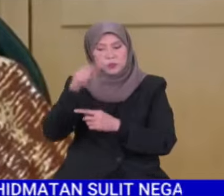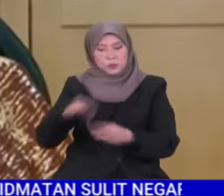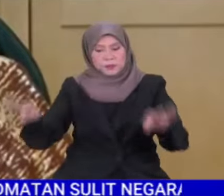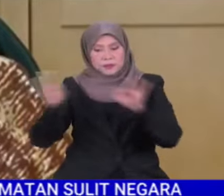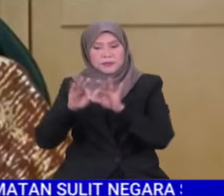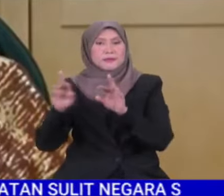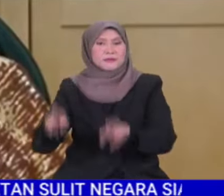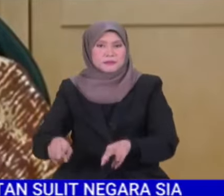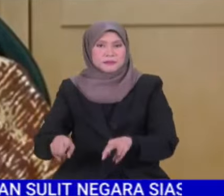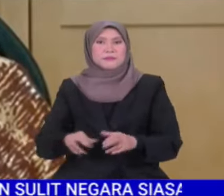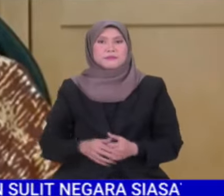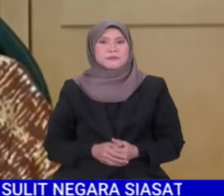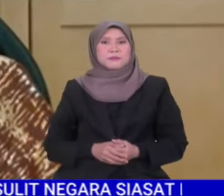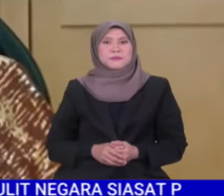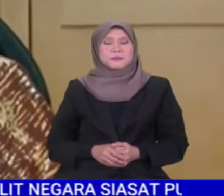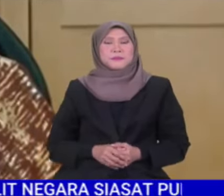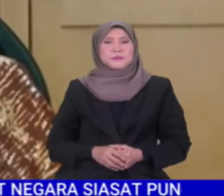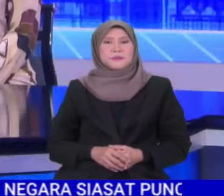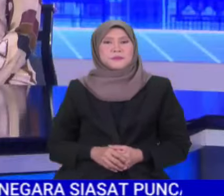rakyat.